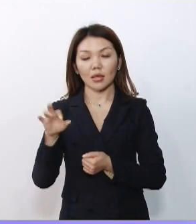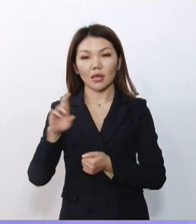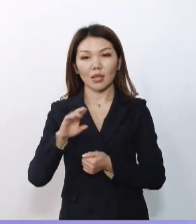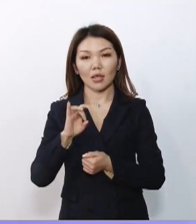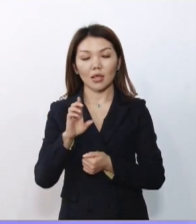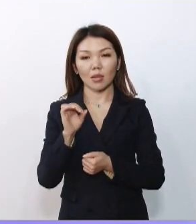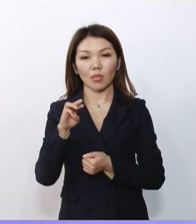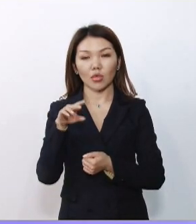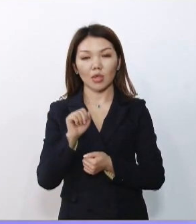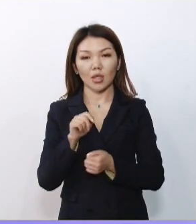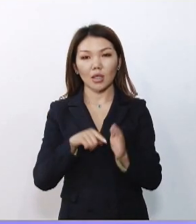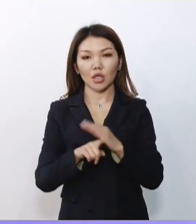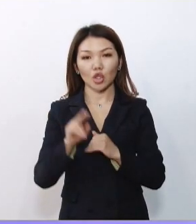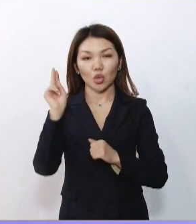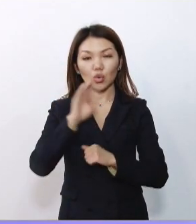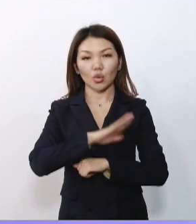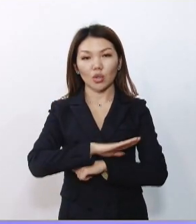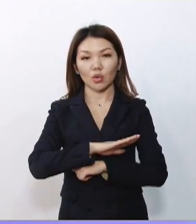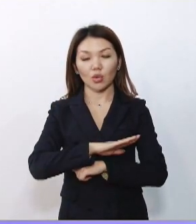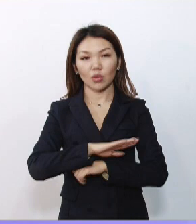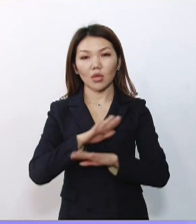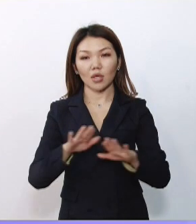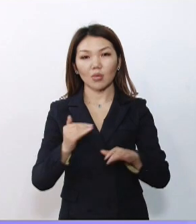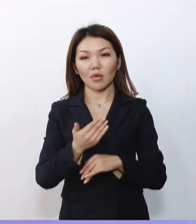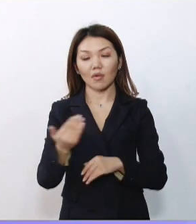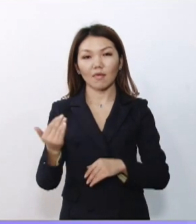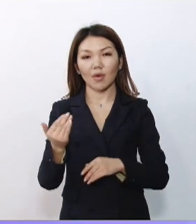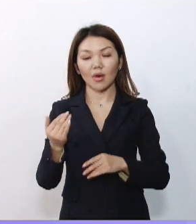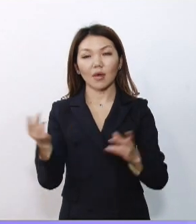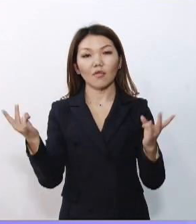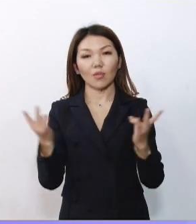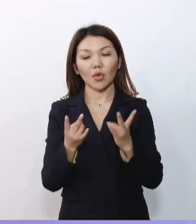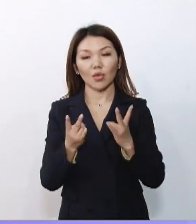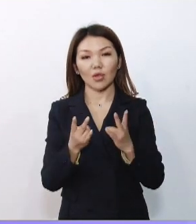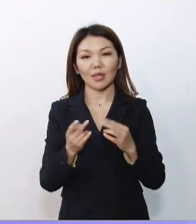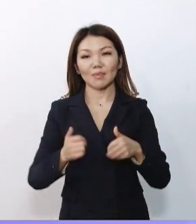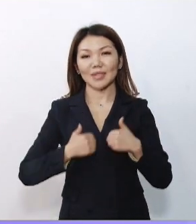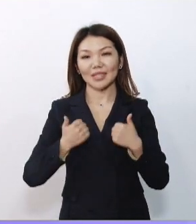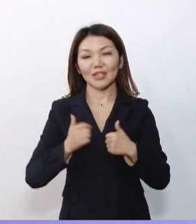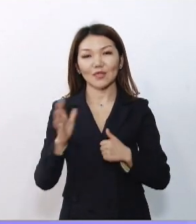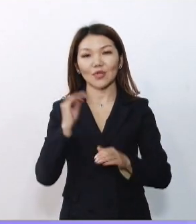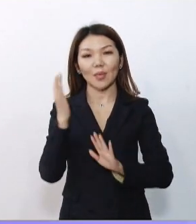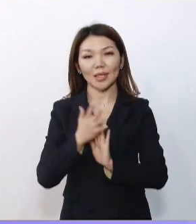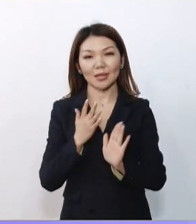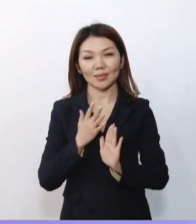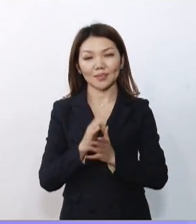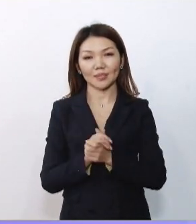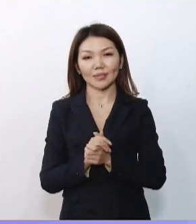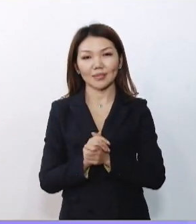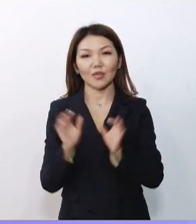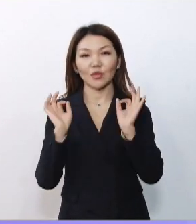Начинается урок. Он пойдет, ребята, вам впрок. Постарайтесь все понять и